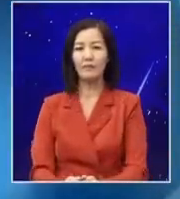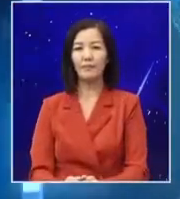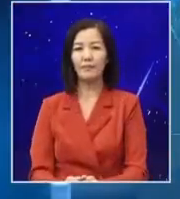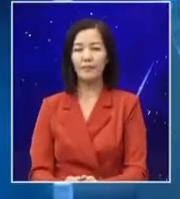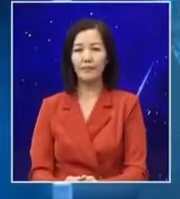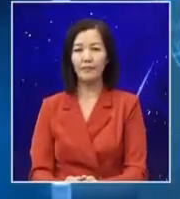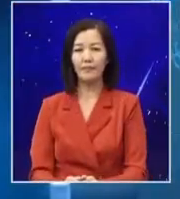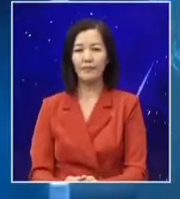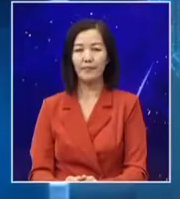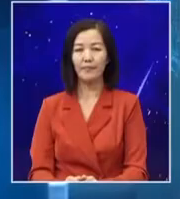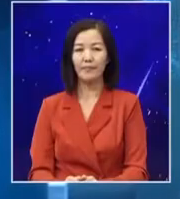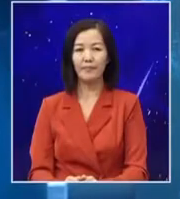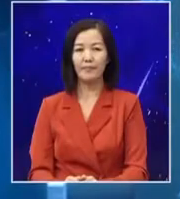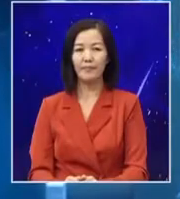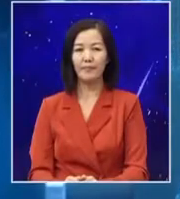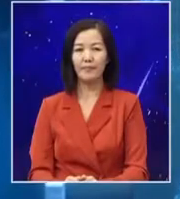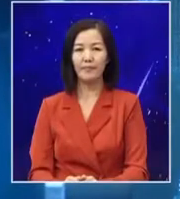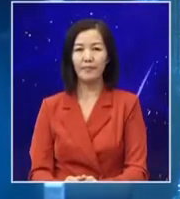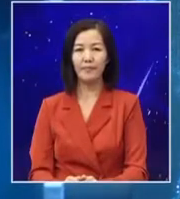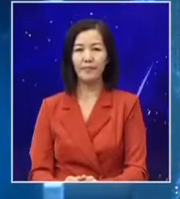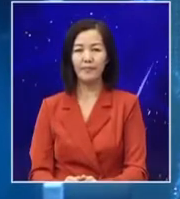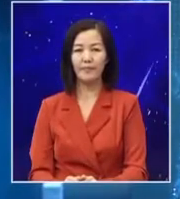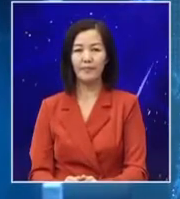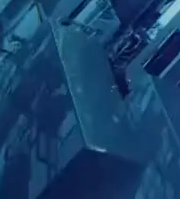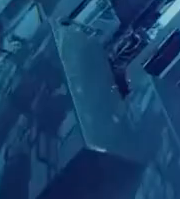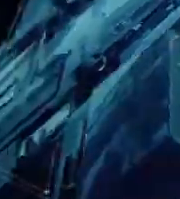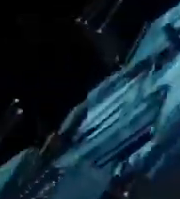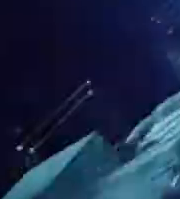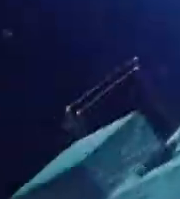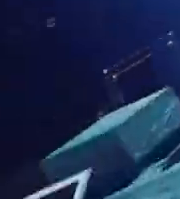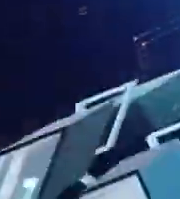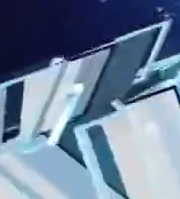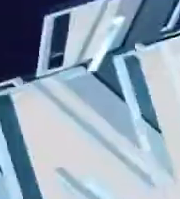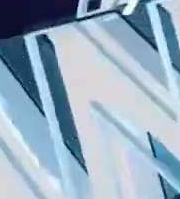Жетісу телеарнасы, Еңбекші Қазақ ауданынан.